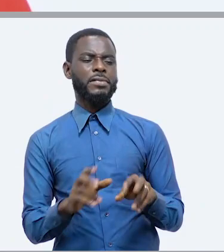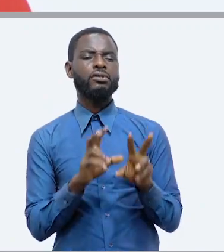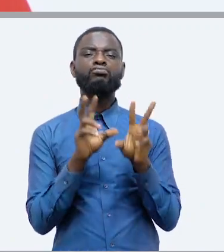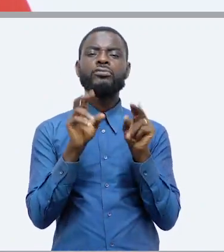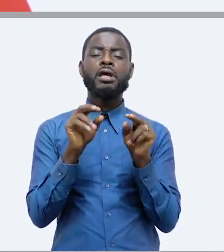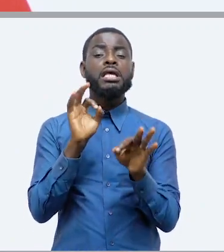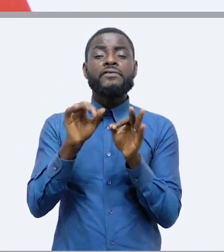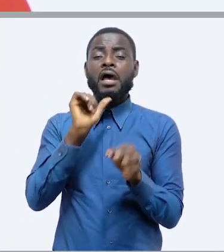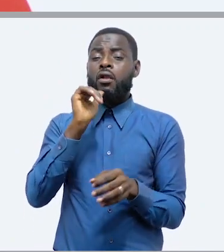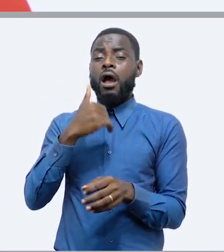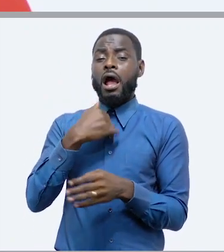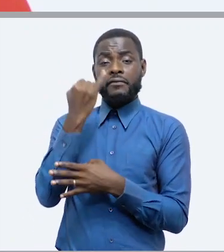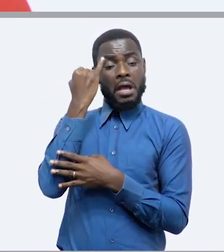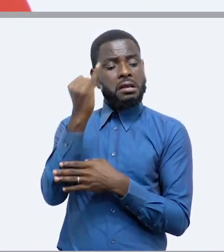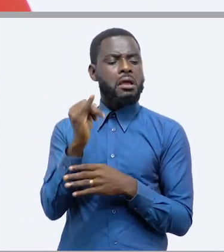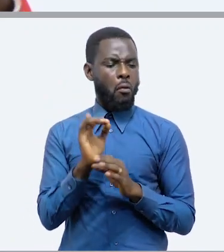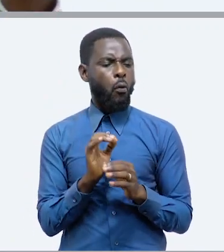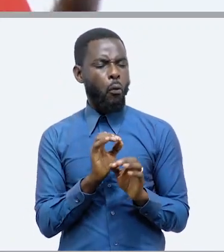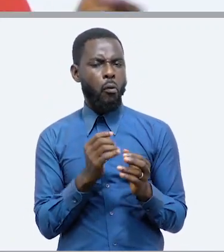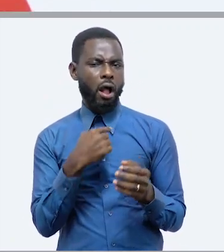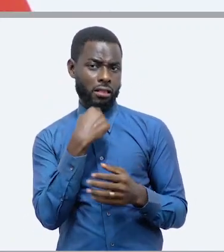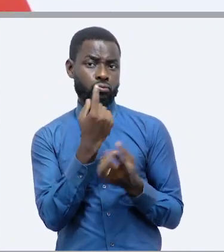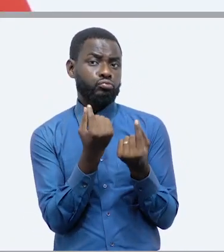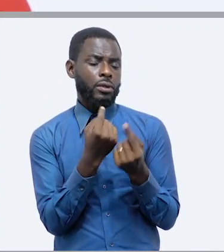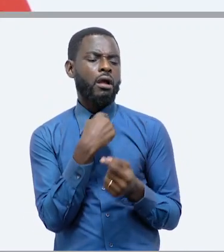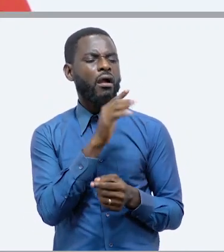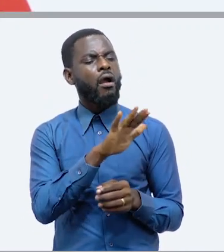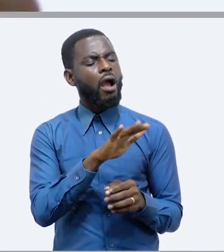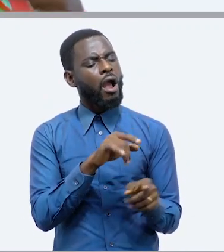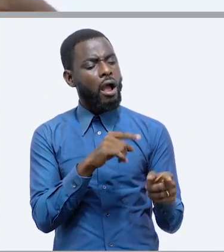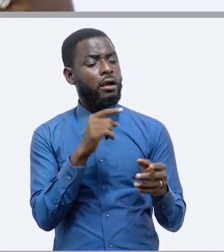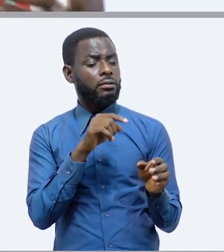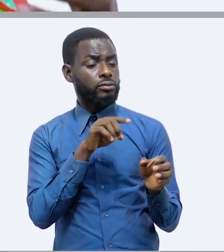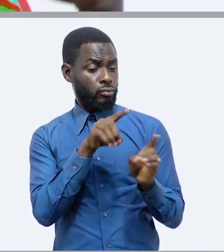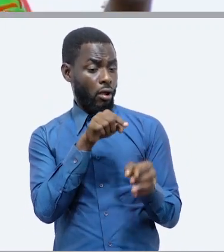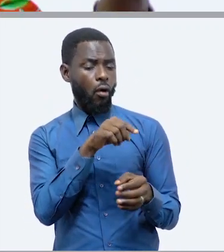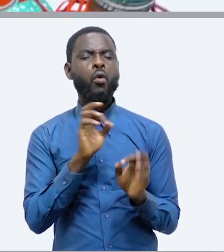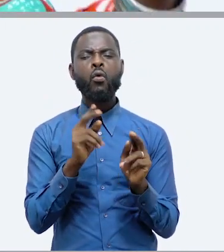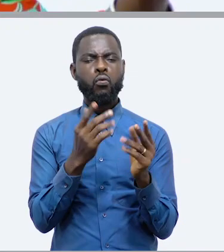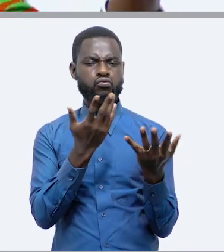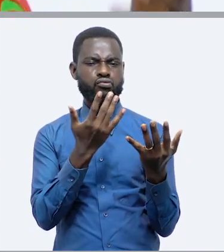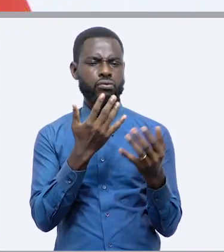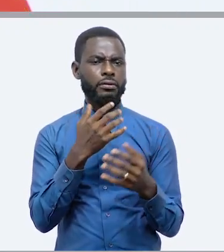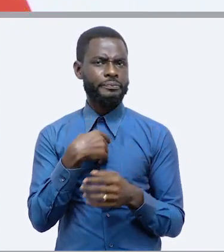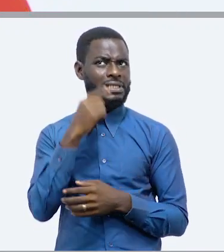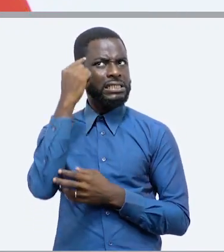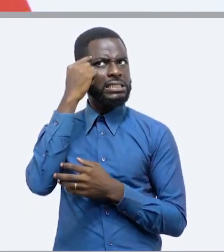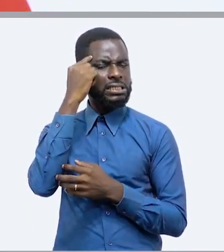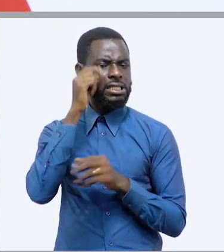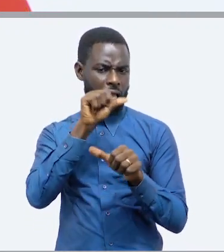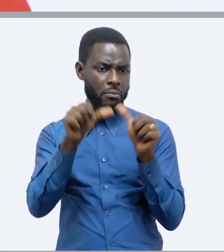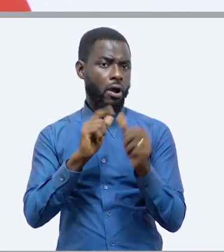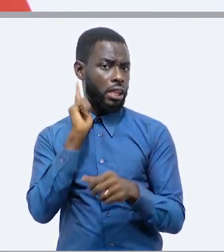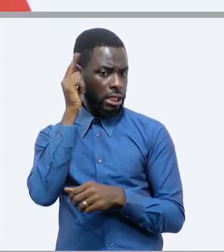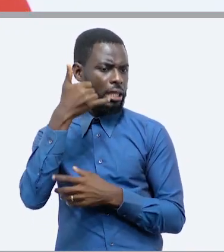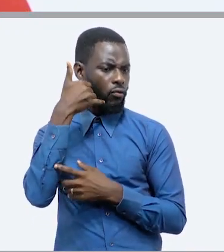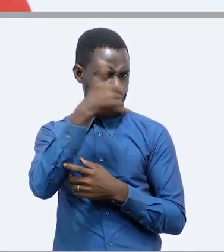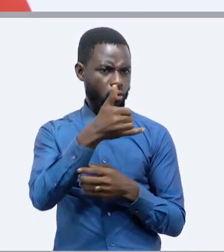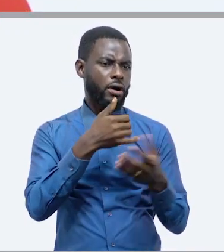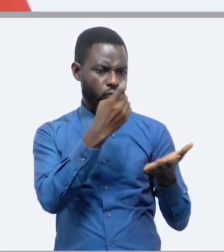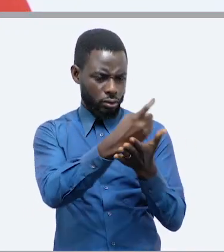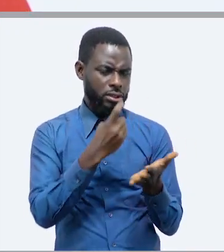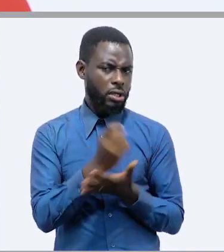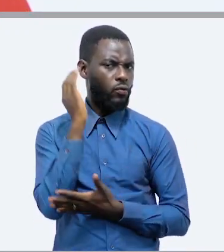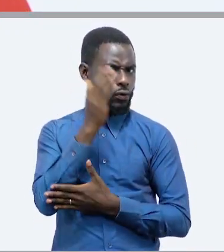amu, tamobo ni inha na anshi woe, ake masusu hi e, ene eji insusu mo. Ene meje nebi ni susu